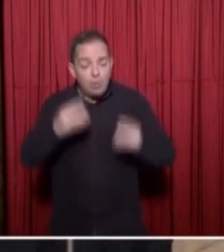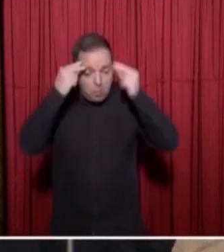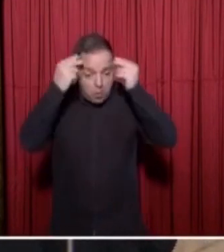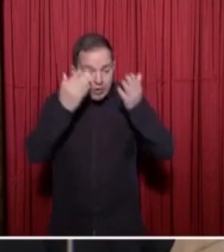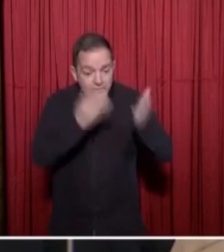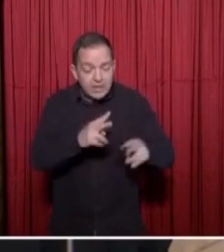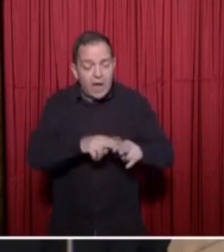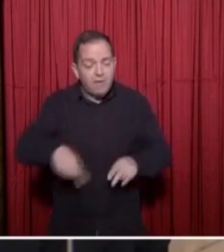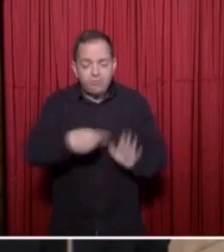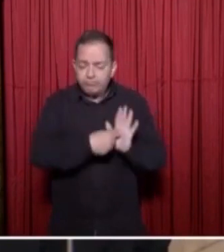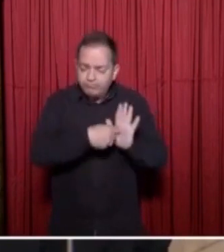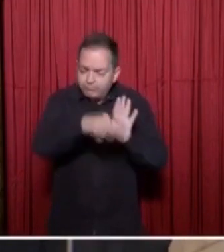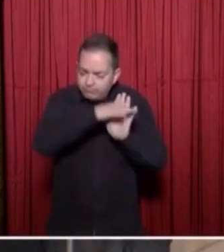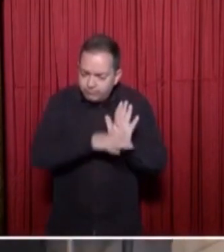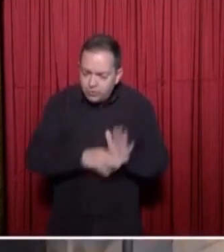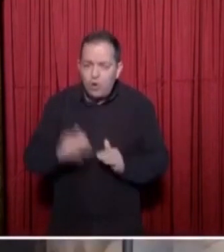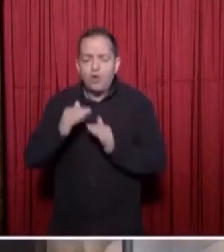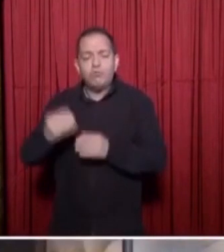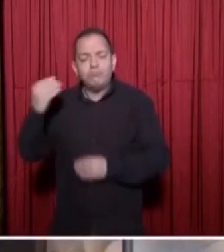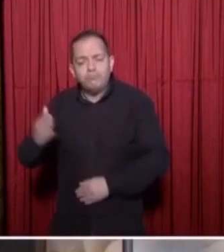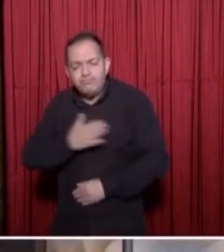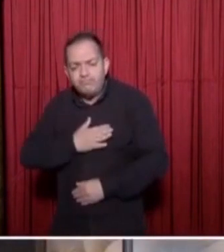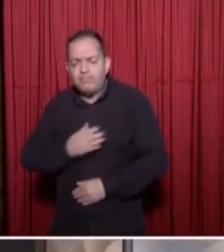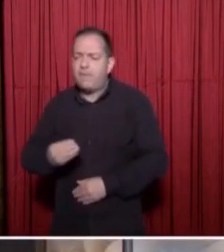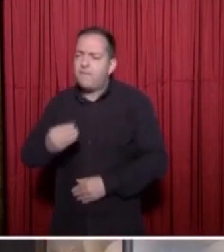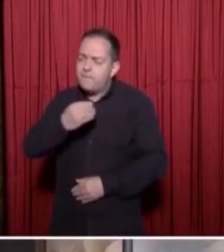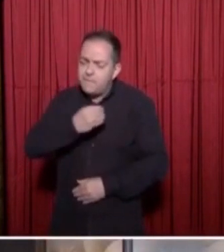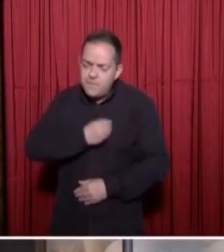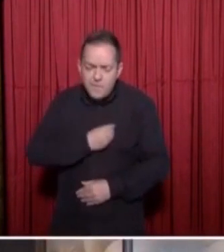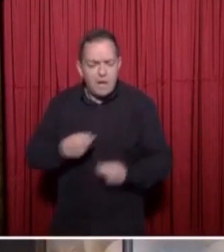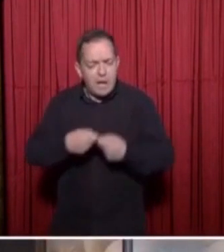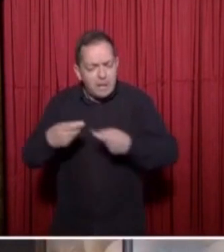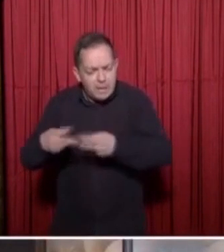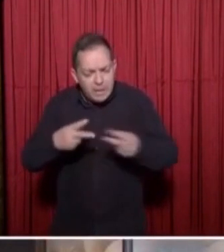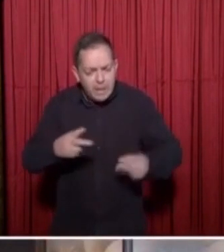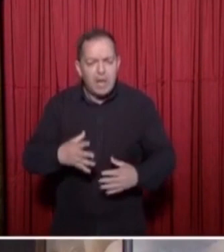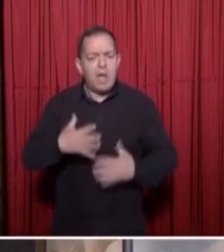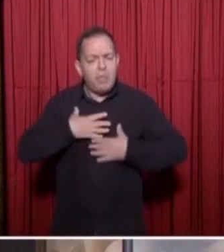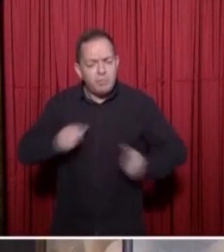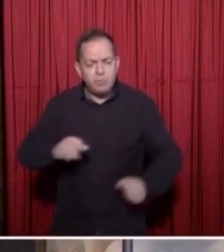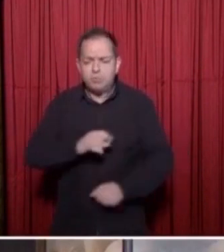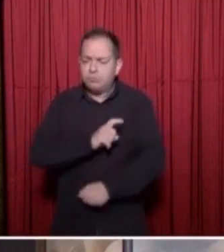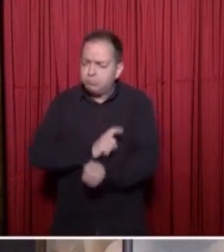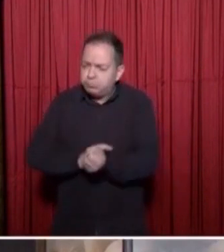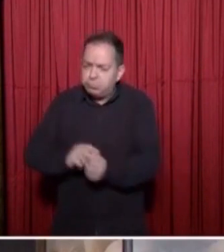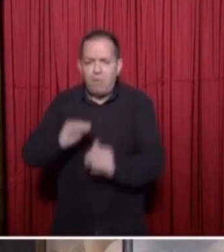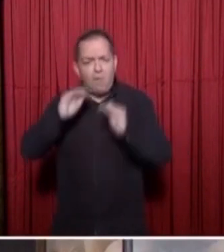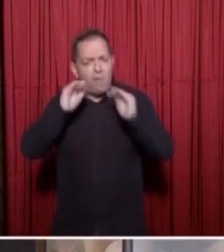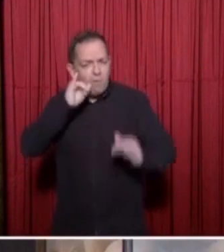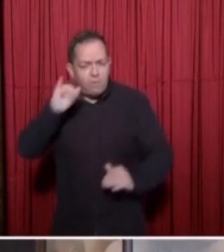αυτού. Ικτήρμον και ελεήμον ο Κύριος, μακρόθυμος και πολυέλεος, ουκ εις τέλος οργιστήσετε ουδέ εις τον αιώνα